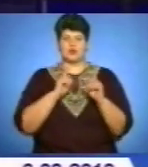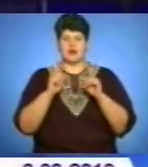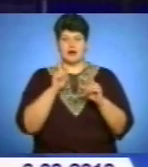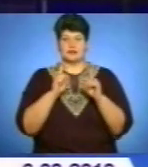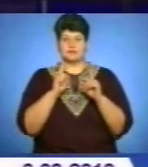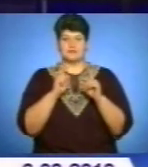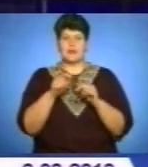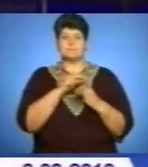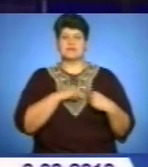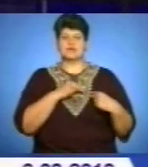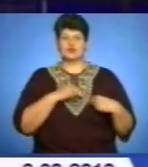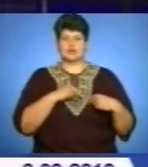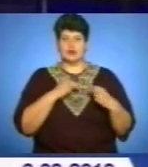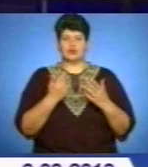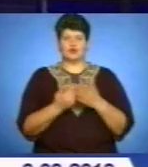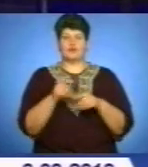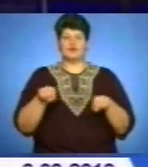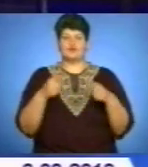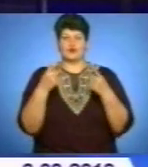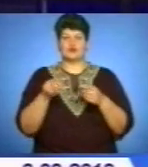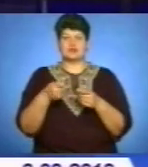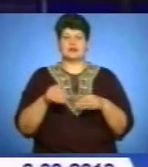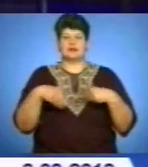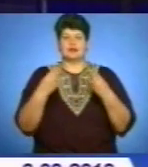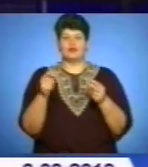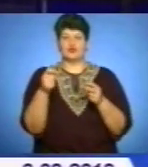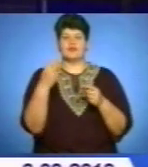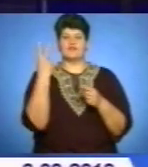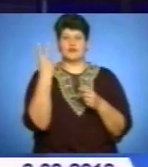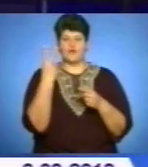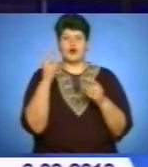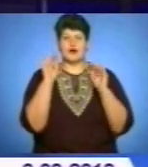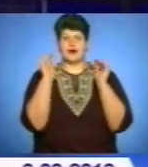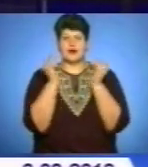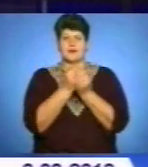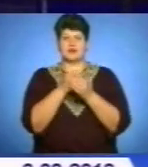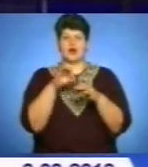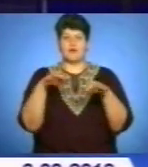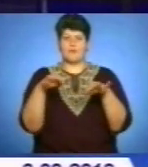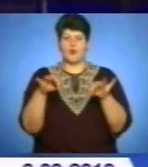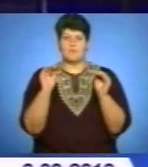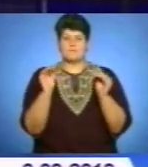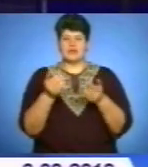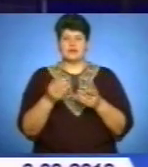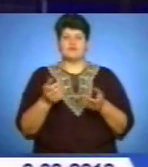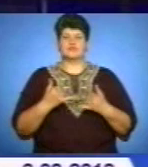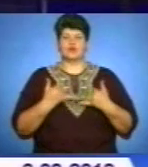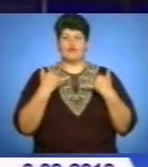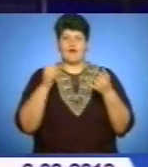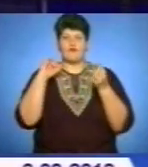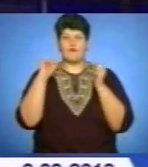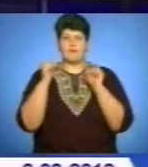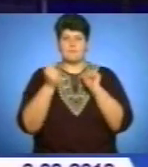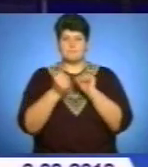Персоналу новоствореного закладу вручив ключі від двох реанімобілів. Глава держави у Каневі вшанував пам'ять Тараса Шевченка з